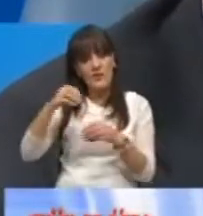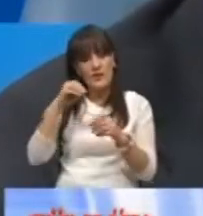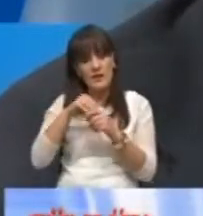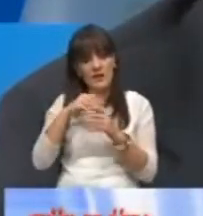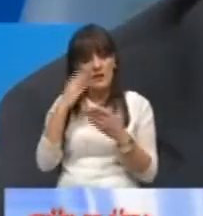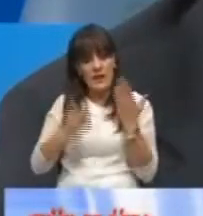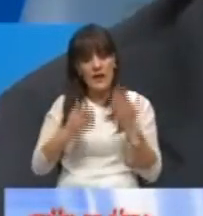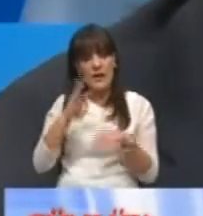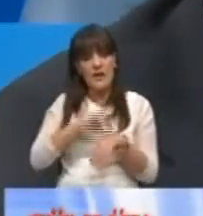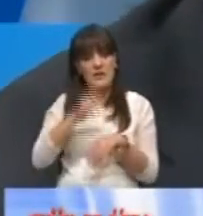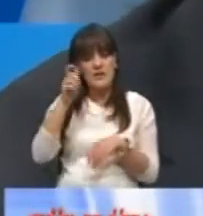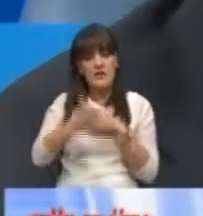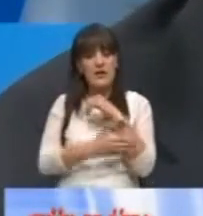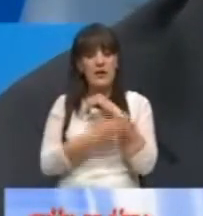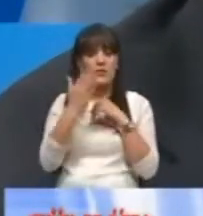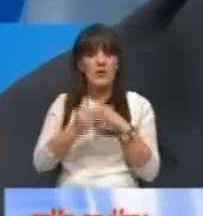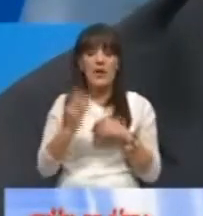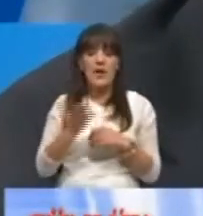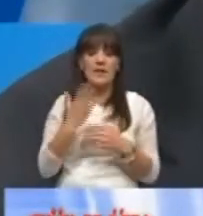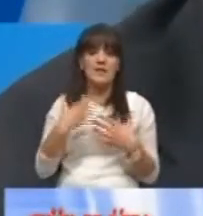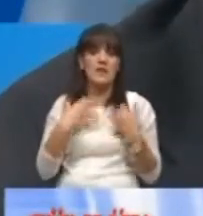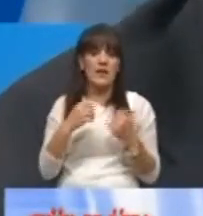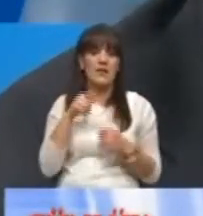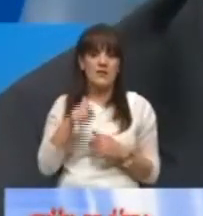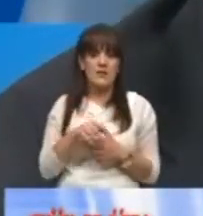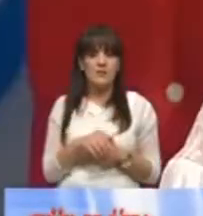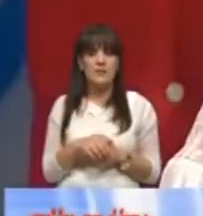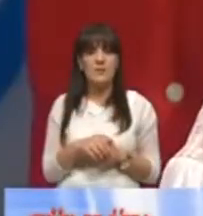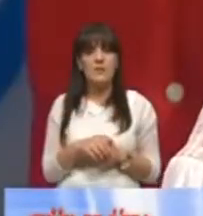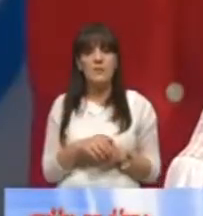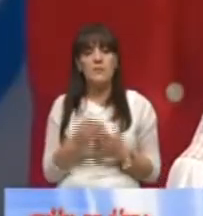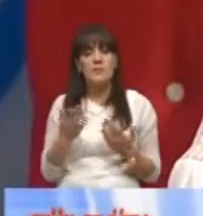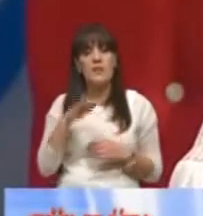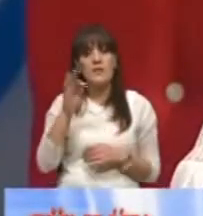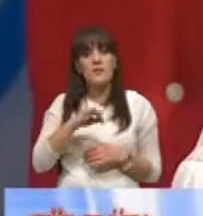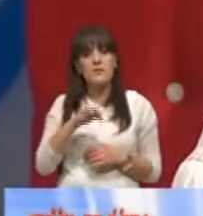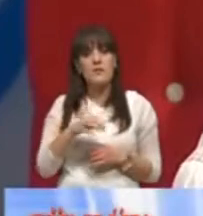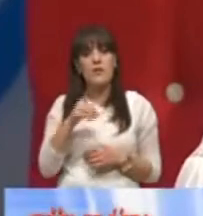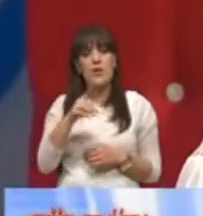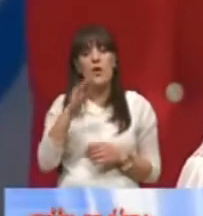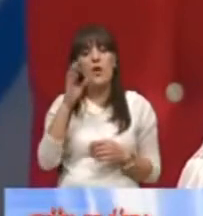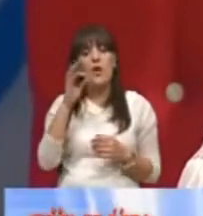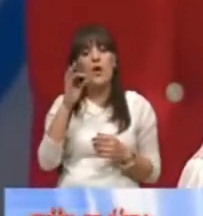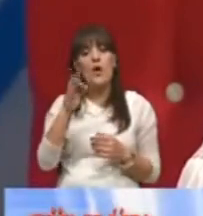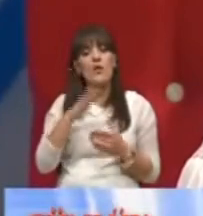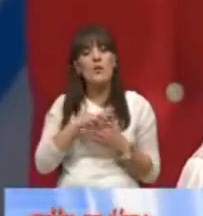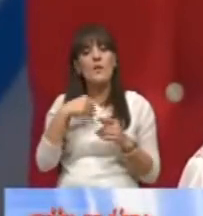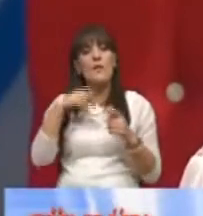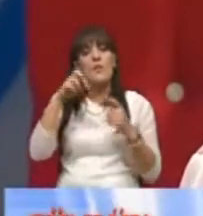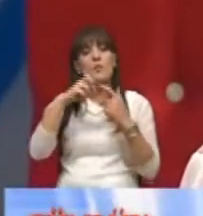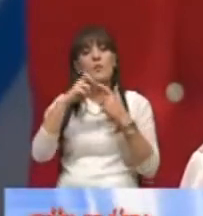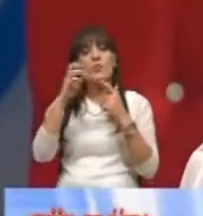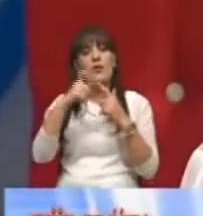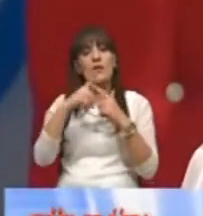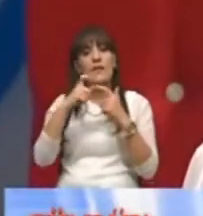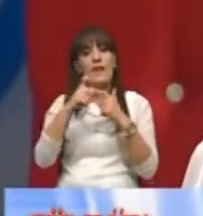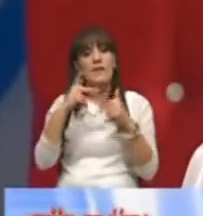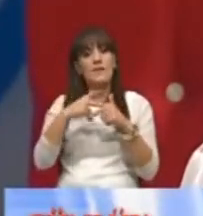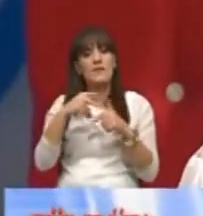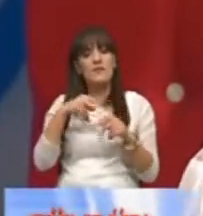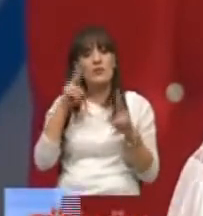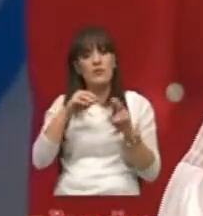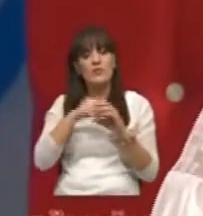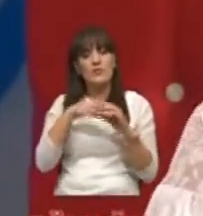değerlendirilerek hastaya yardımcı olunması bence en sağlıklısı. Peki şimdi bir de şu ortopedik protez konusuna girelim hızlıca olur